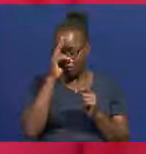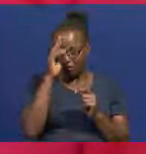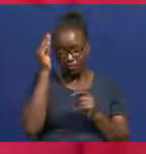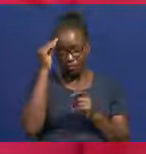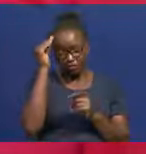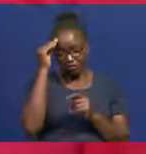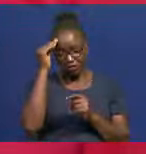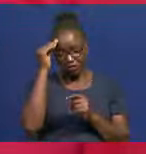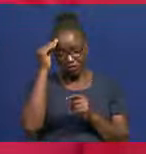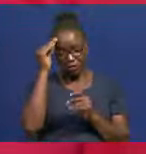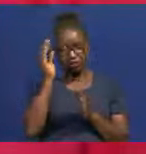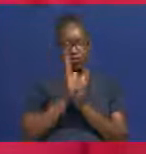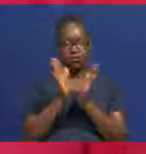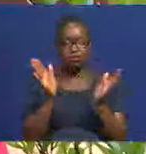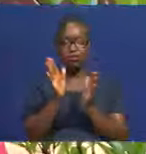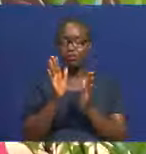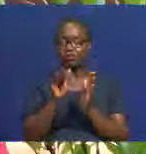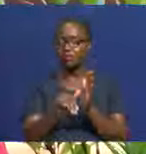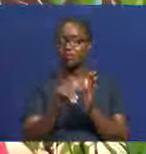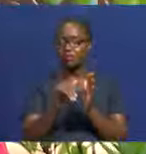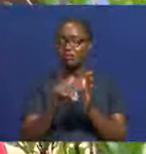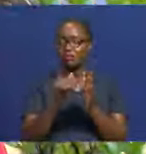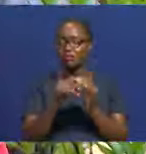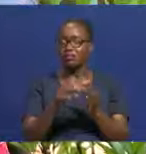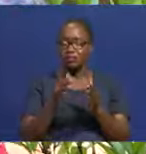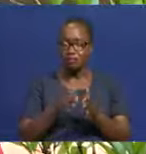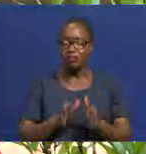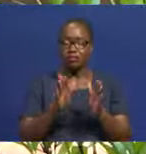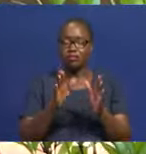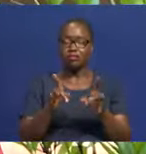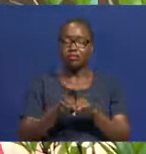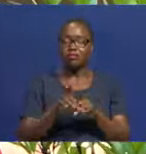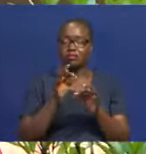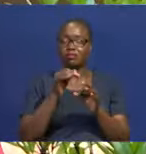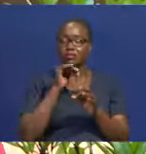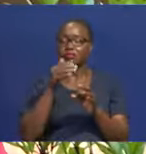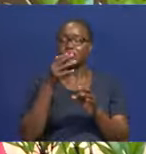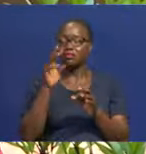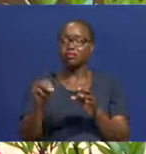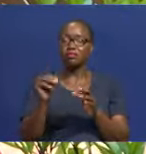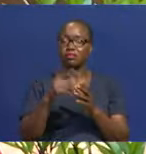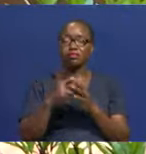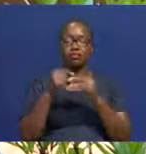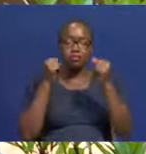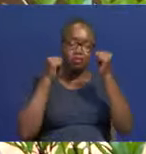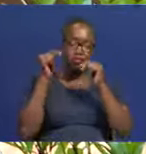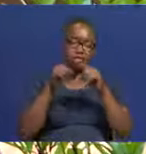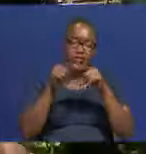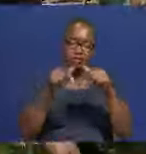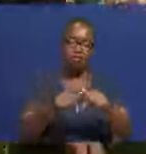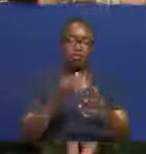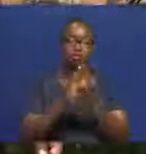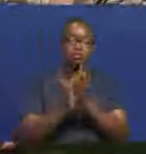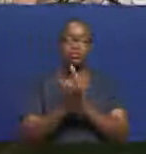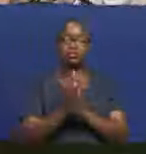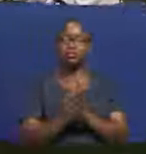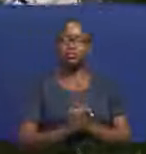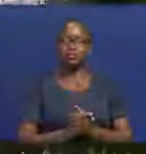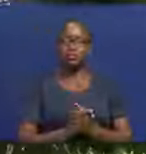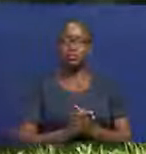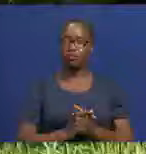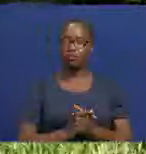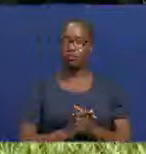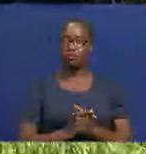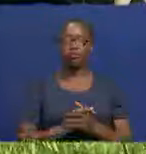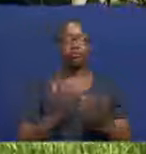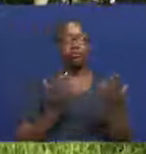elimu. Ni generali ambaye tumejaliwa naye, na kama si yeye jeshi haingekuwa kama vile iko sasa.